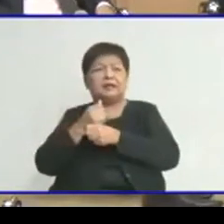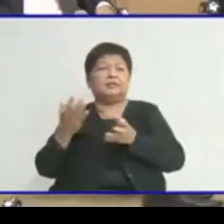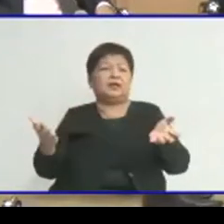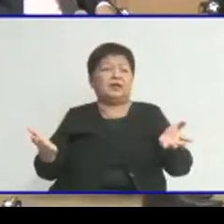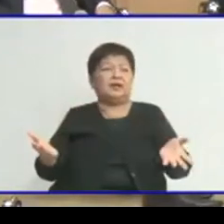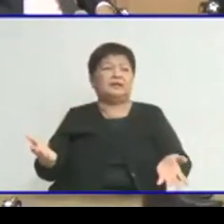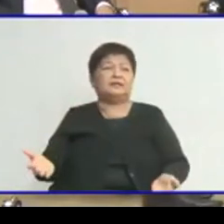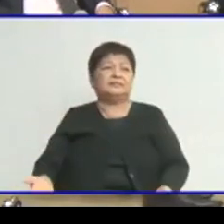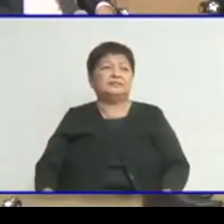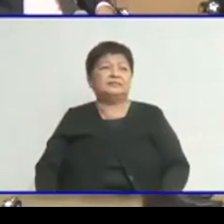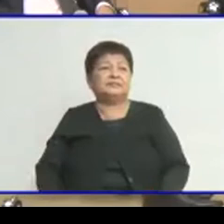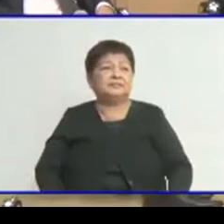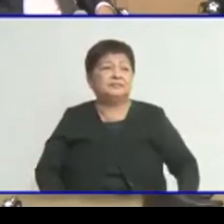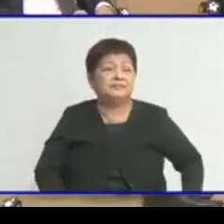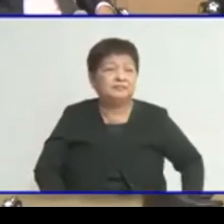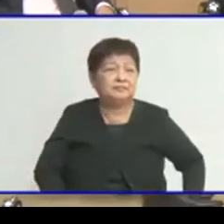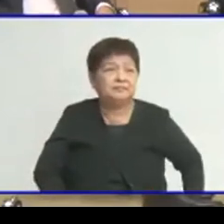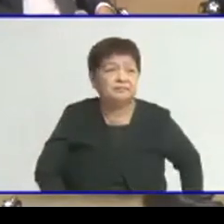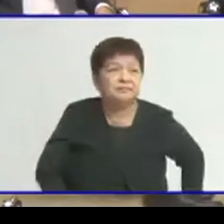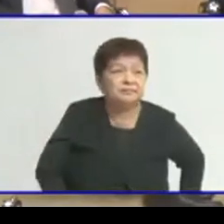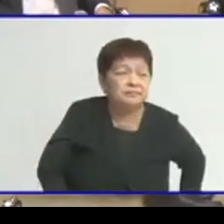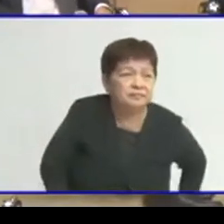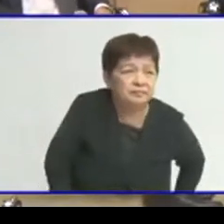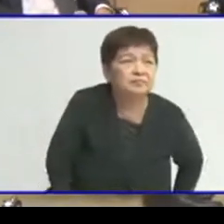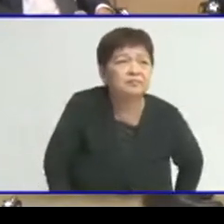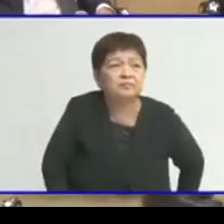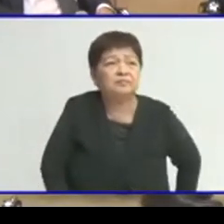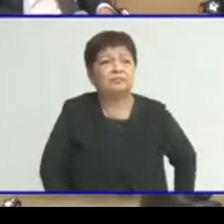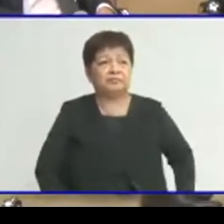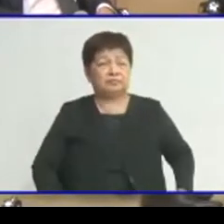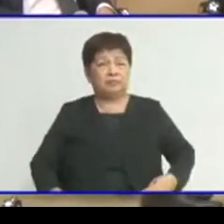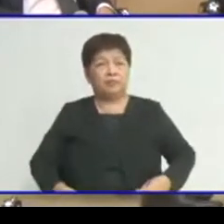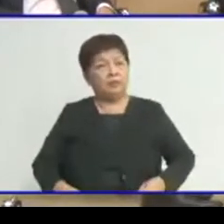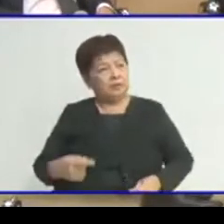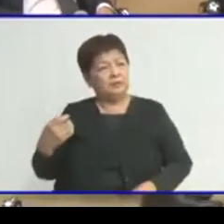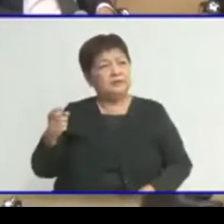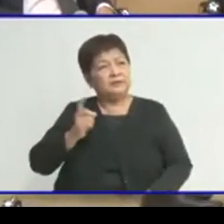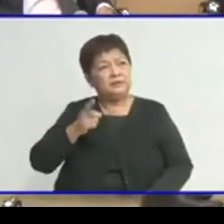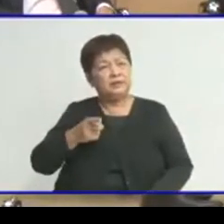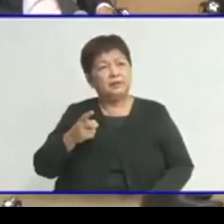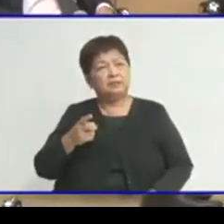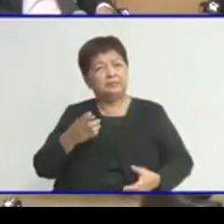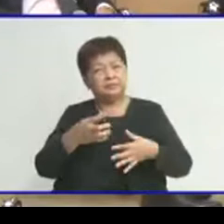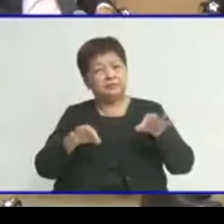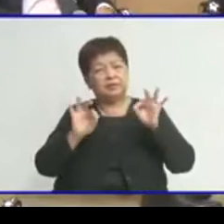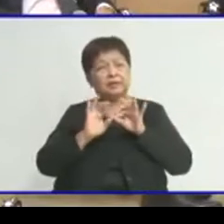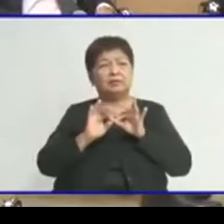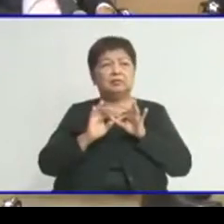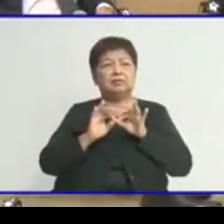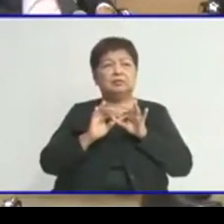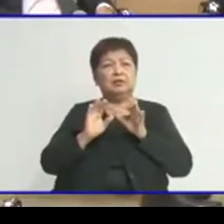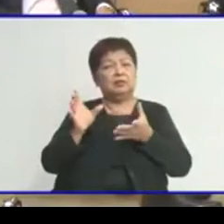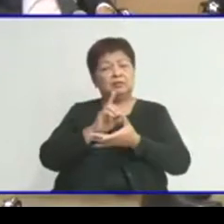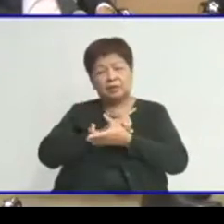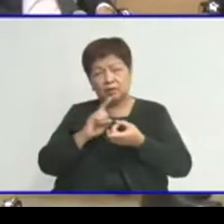can the Thai government address this challenge when the public opinion is against giving assistance to refugees? I think this is an important issue.